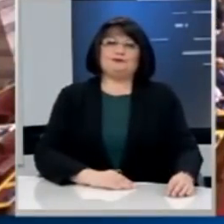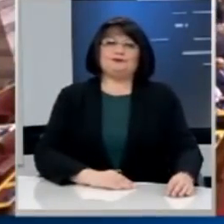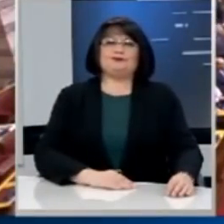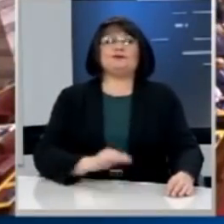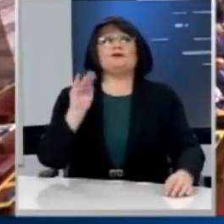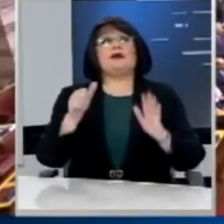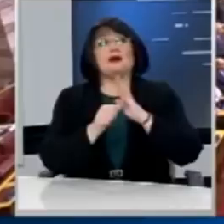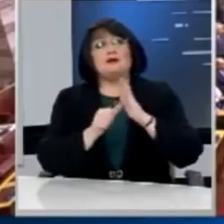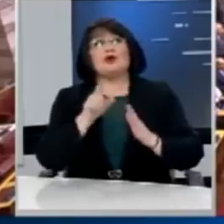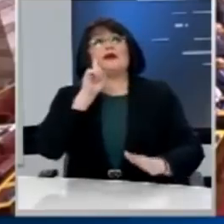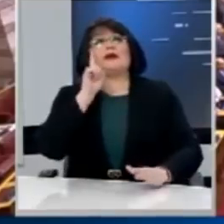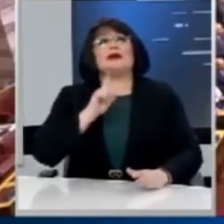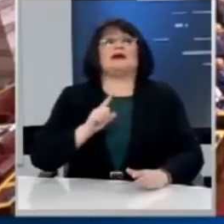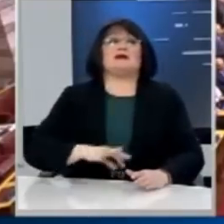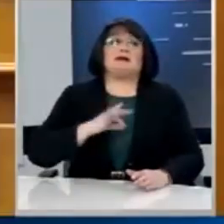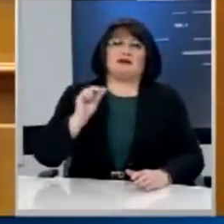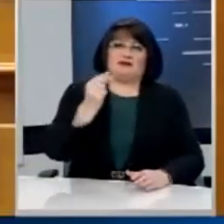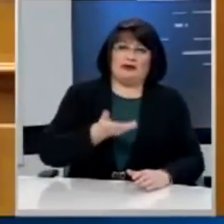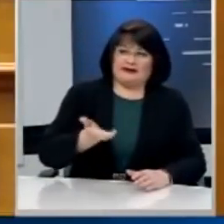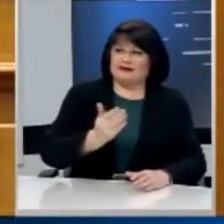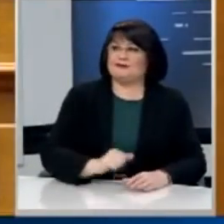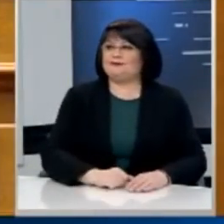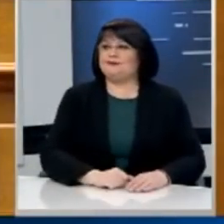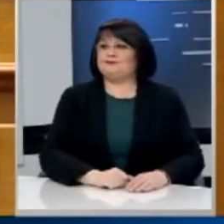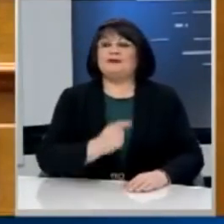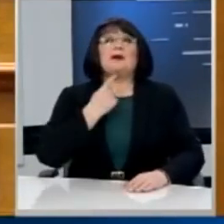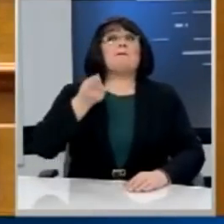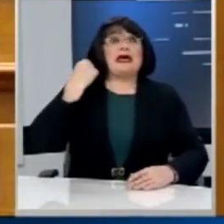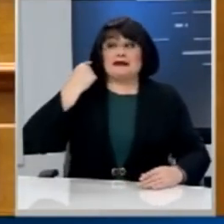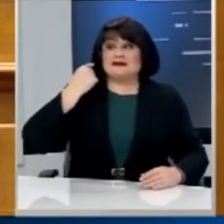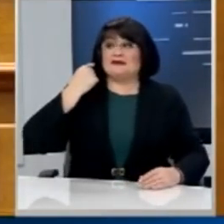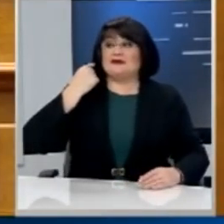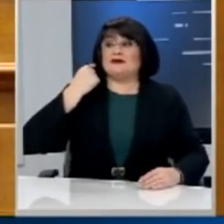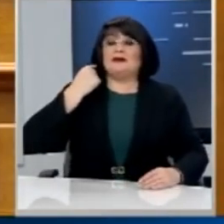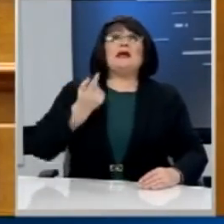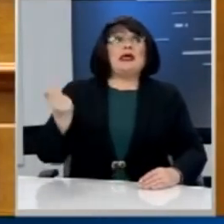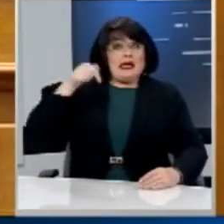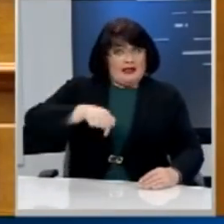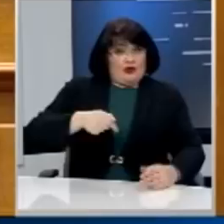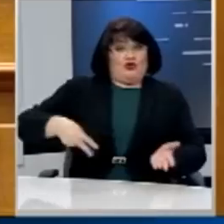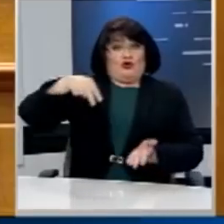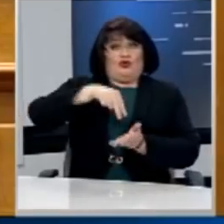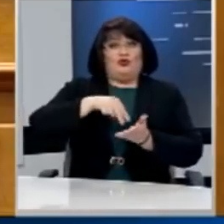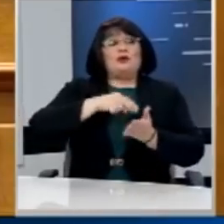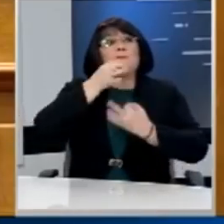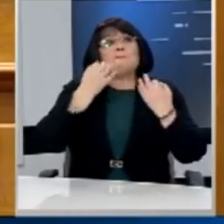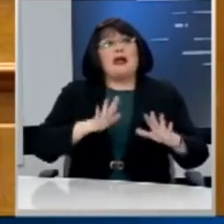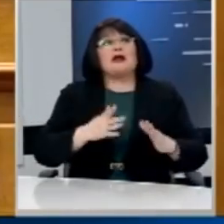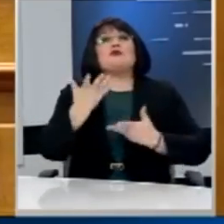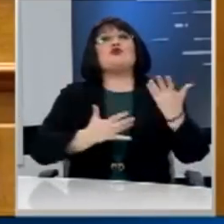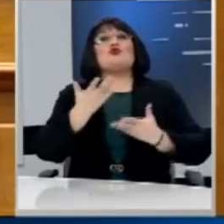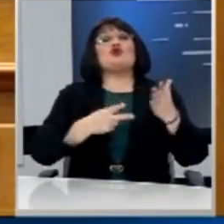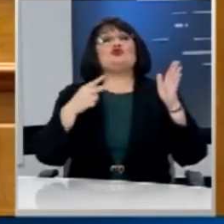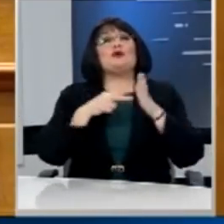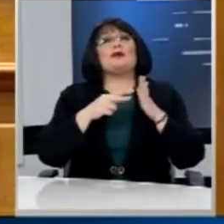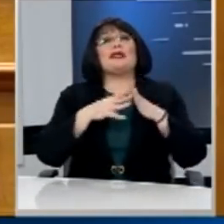Κύριε Πρόεδρε, κυρίες και κύριοι βουλευτές, πέρυσι από αυτό εδώ το βήμα είχα πει ότι ο